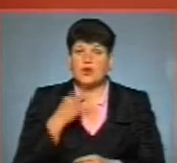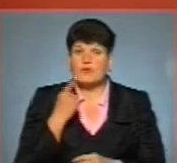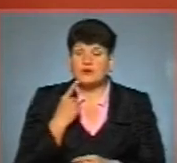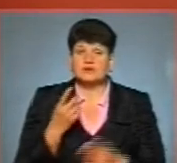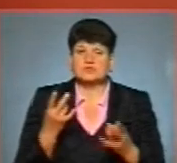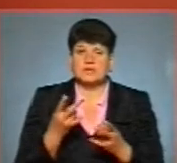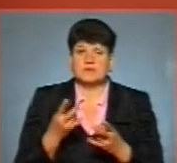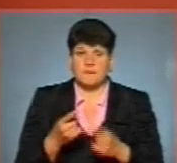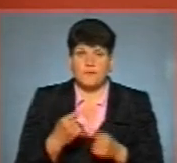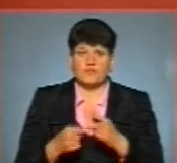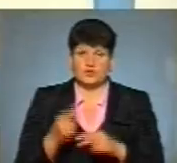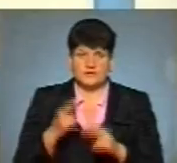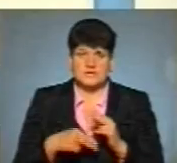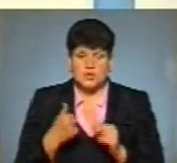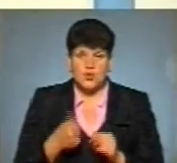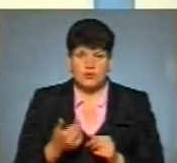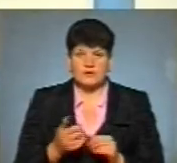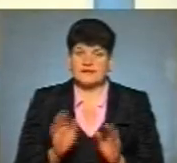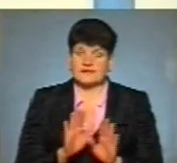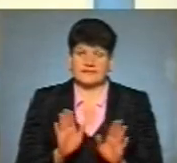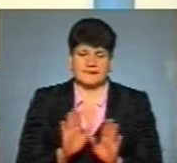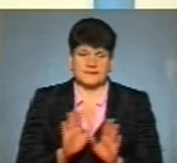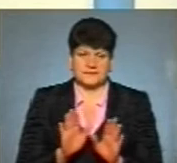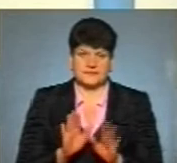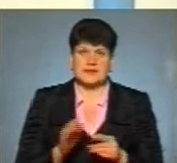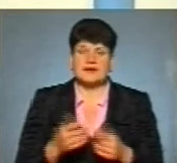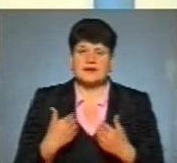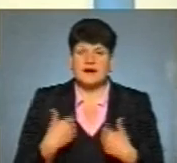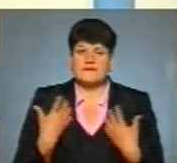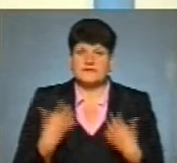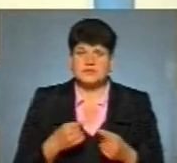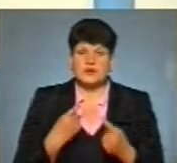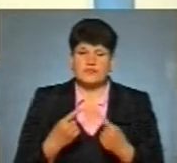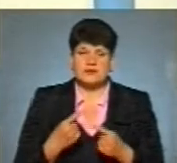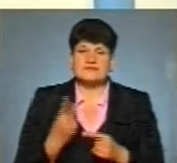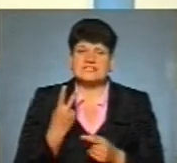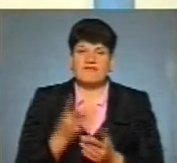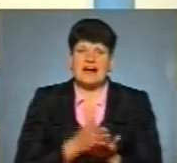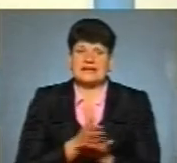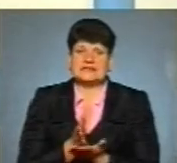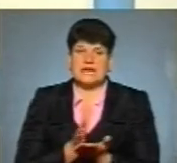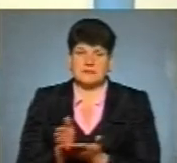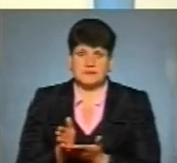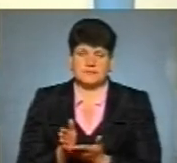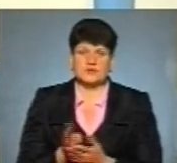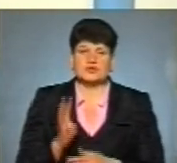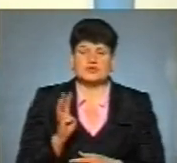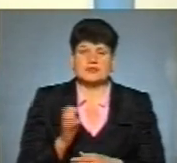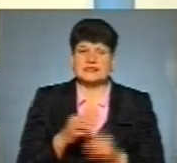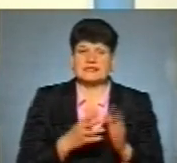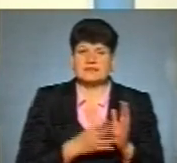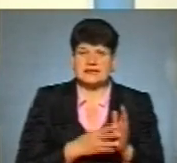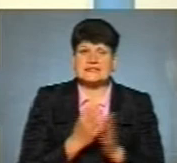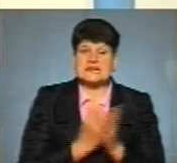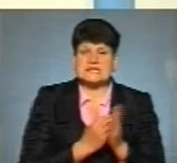мають її потім повернути в кінці року, так? Ні, це, знову ж таки, я ж казав, два напрямки є. 415-та постанова з